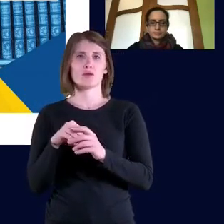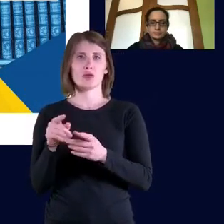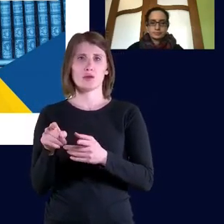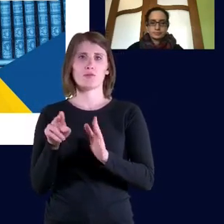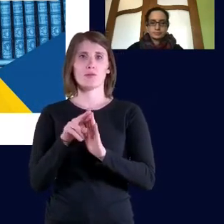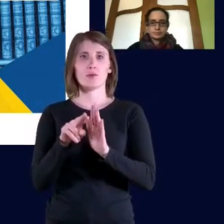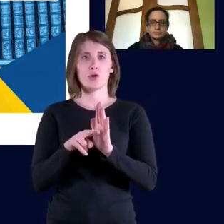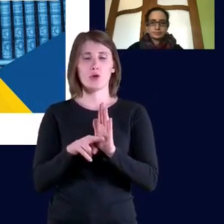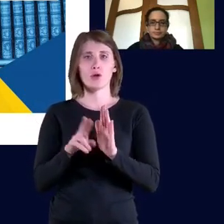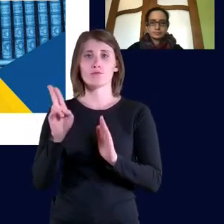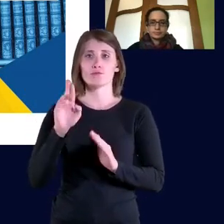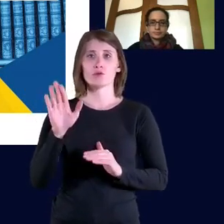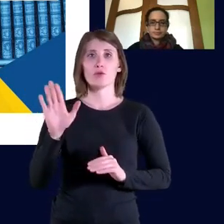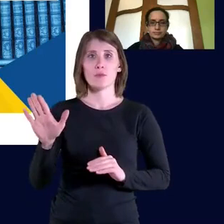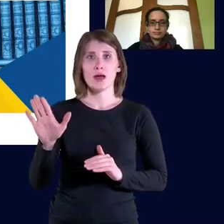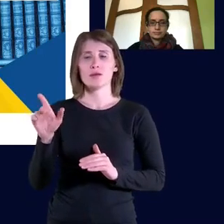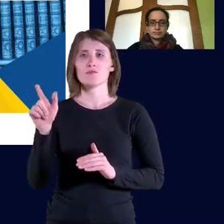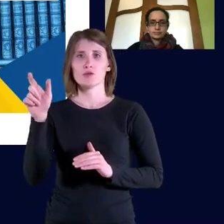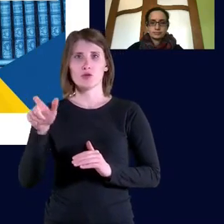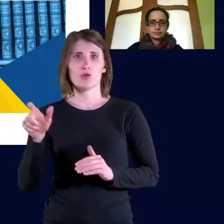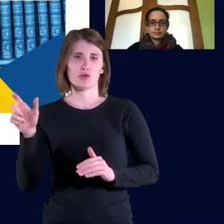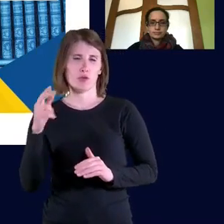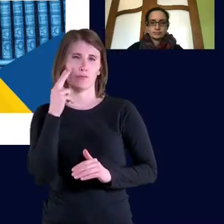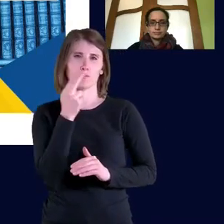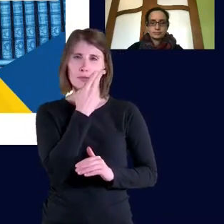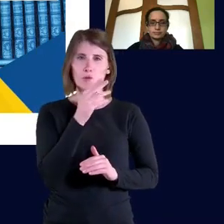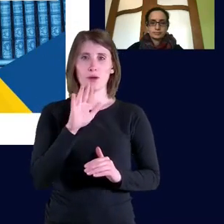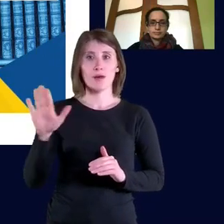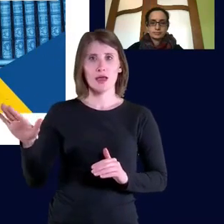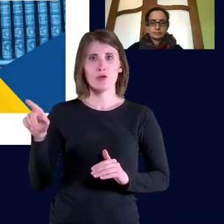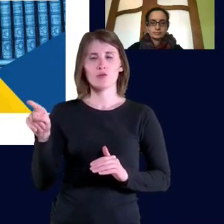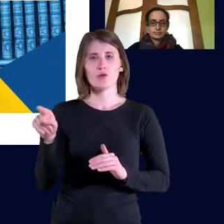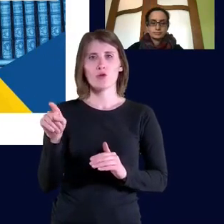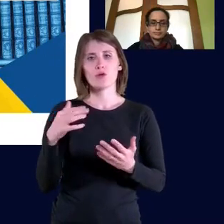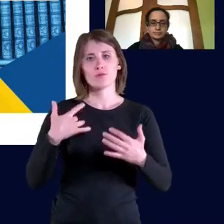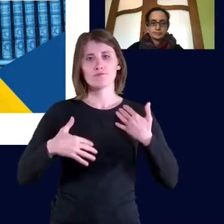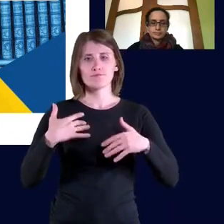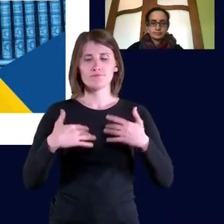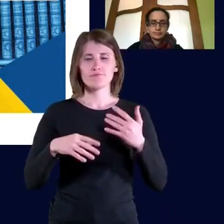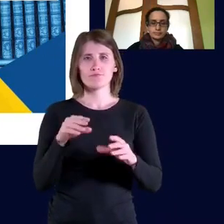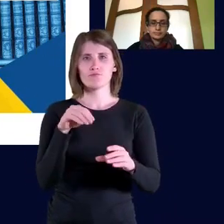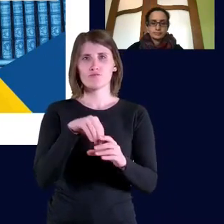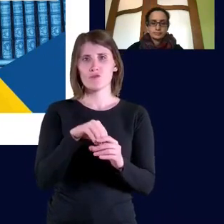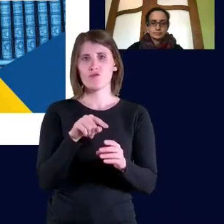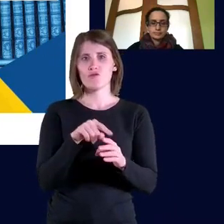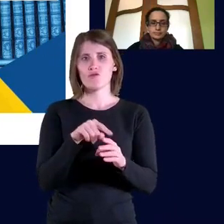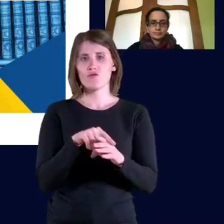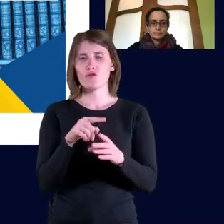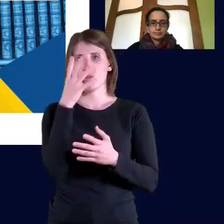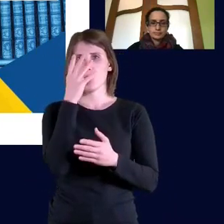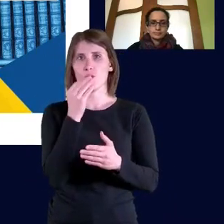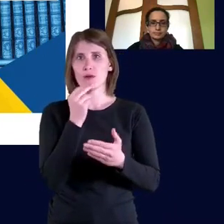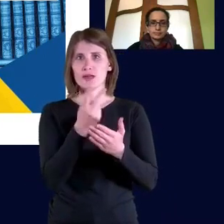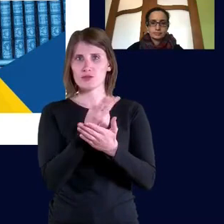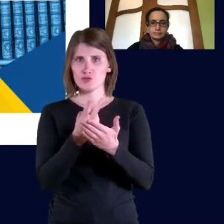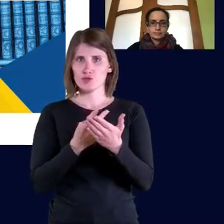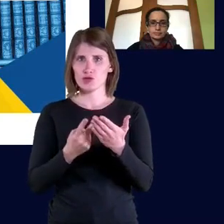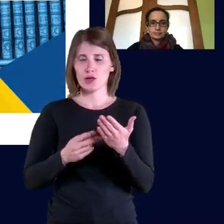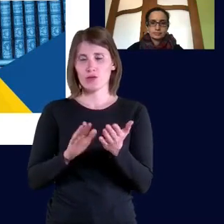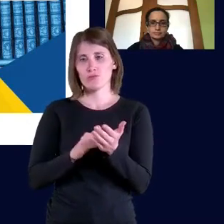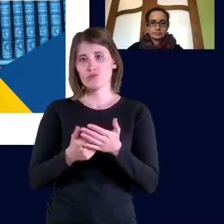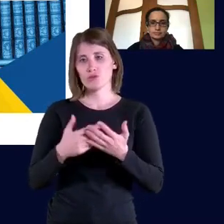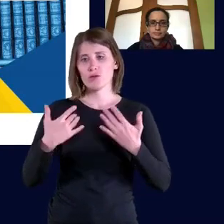oprogramowania tym na co dzień posługują się osoby niewidome Korzystając z komputera czy przez